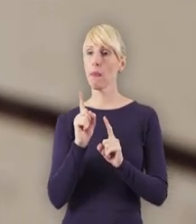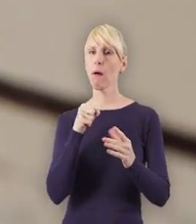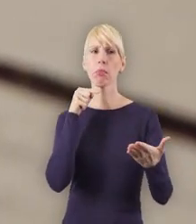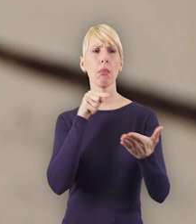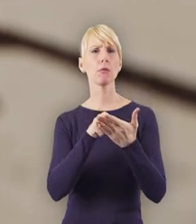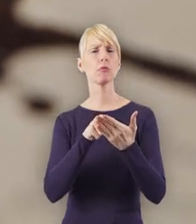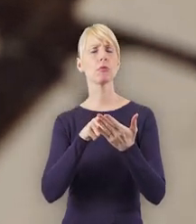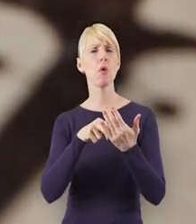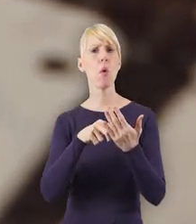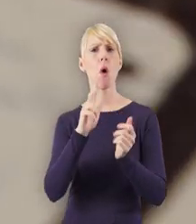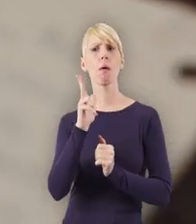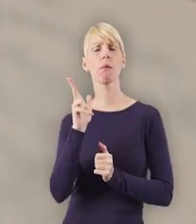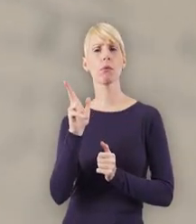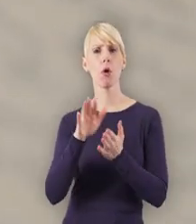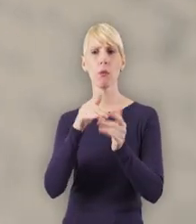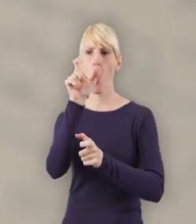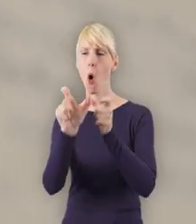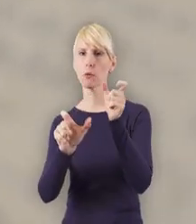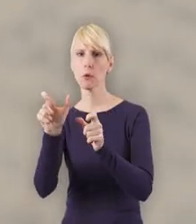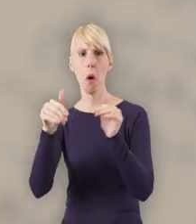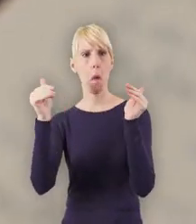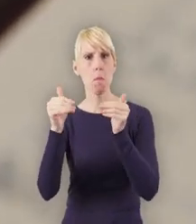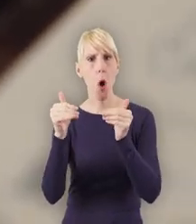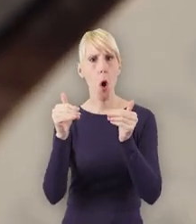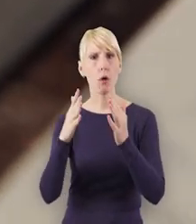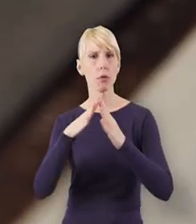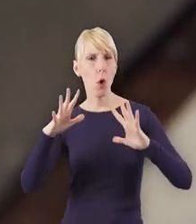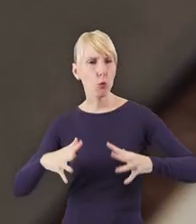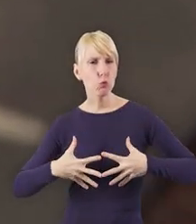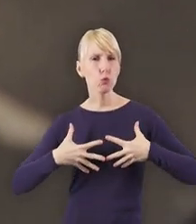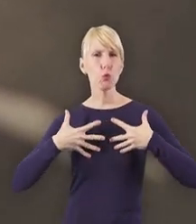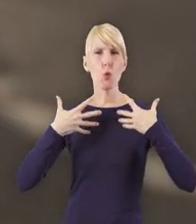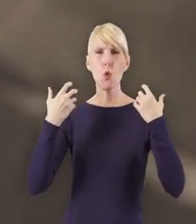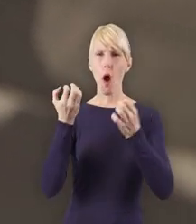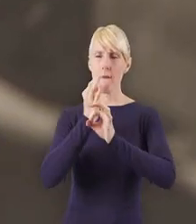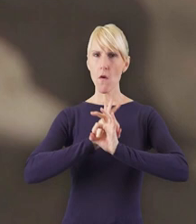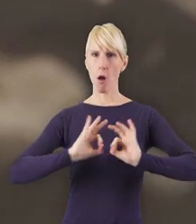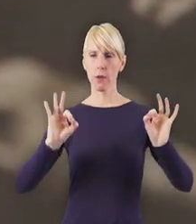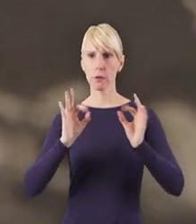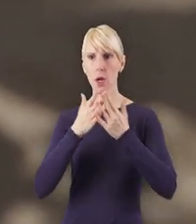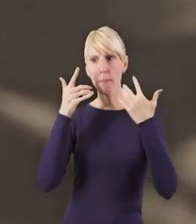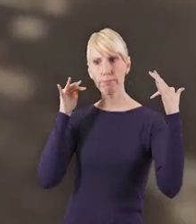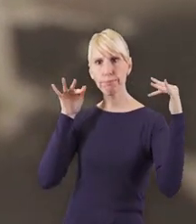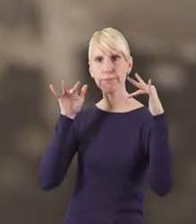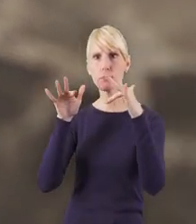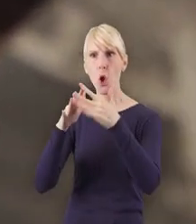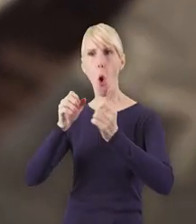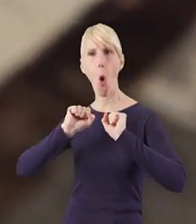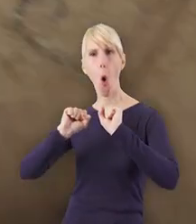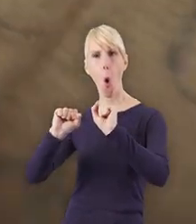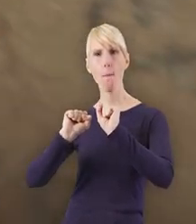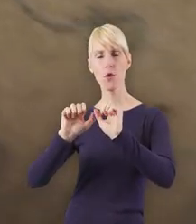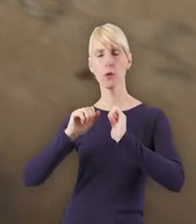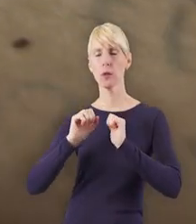Dotyczyło to przede wszystkim tych osób, które mogły podtrzymywać ducha wolności i inspirować opór